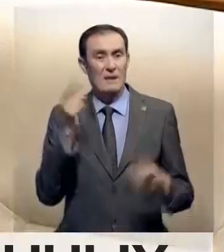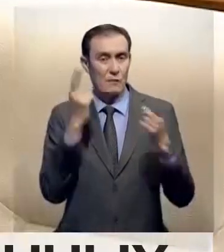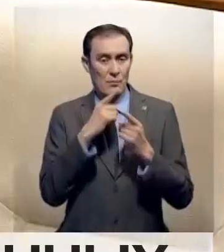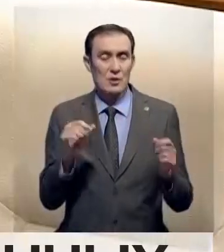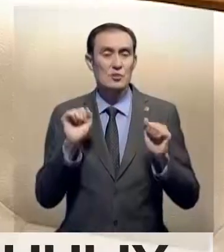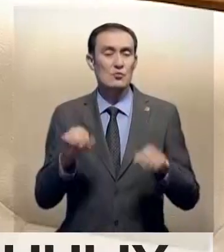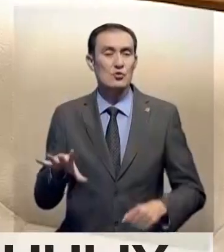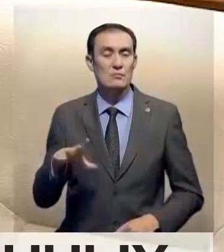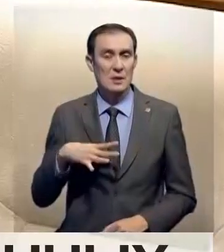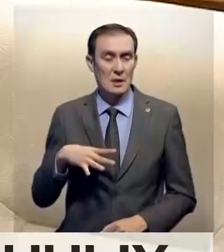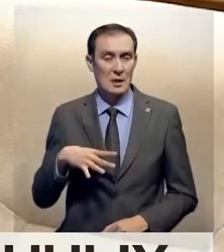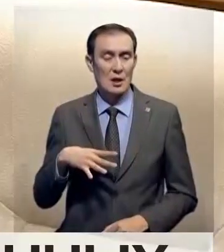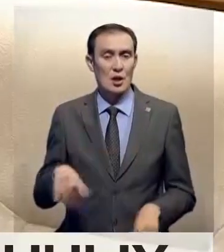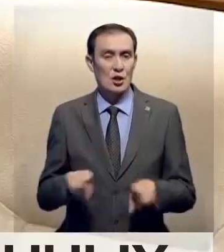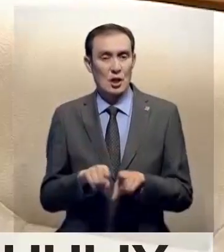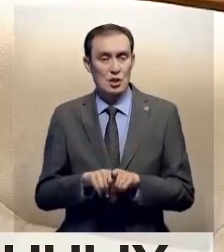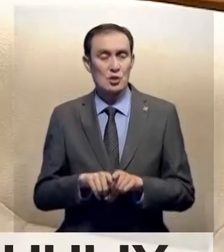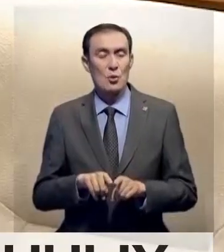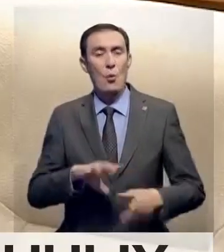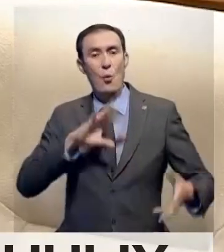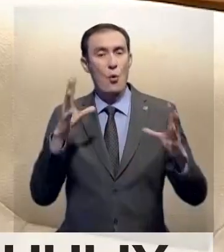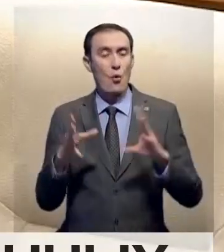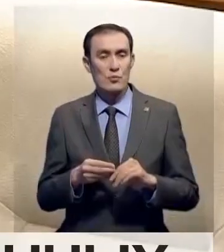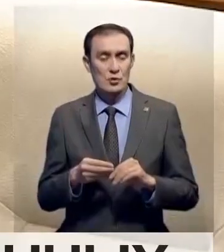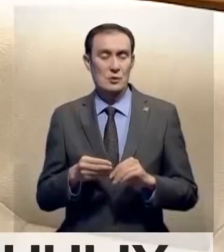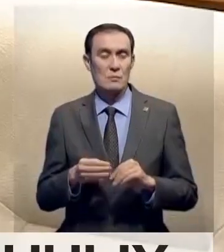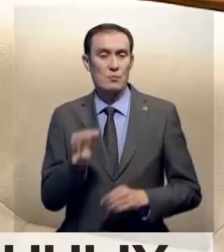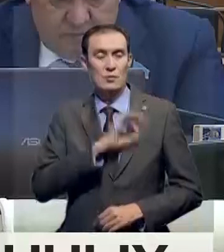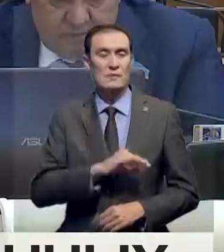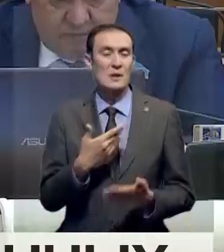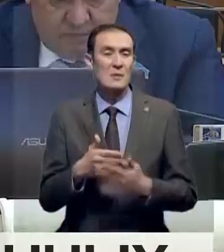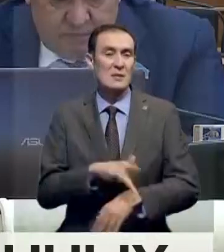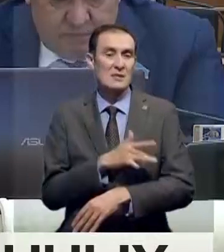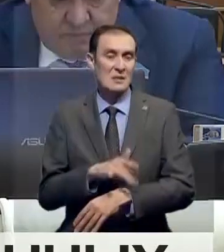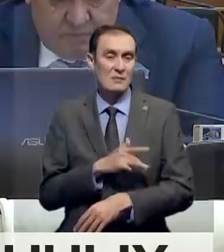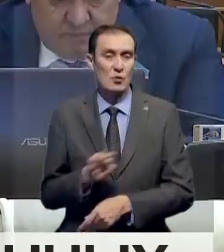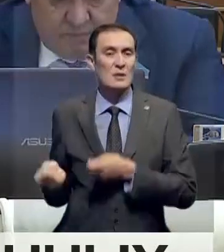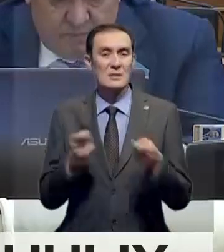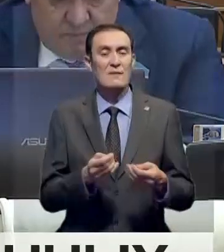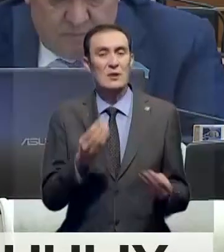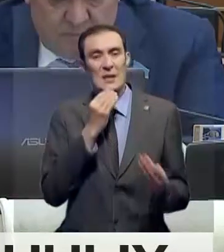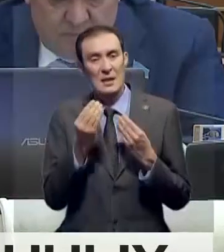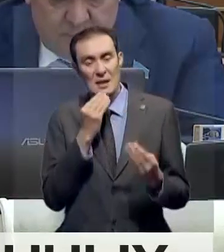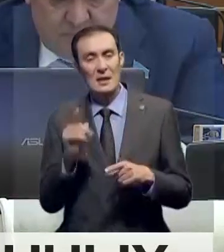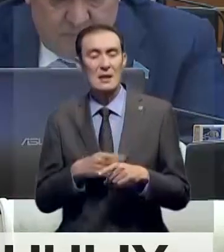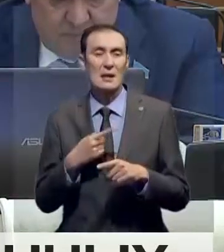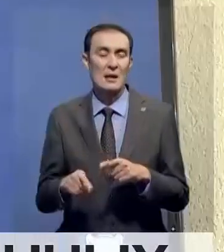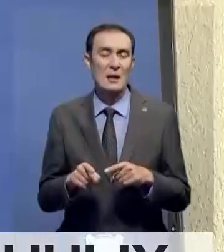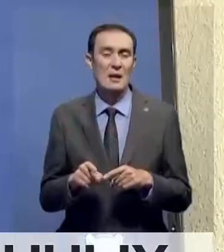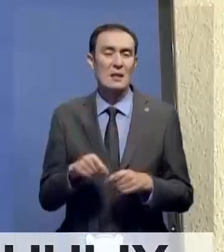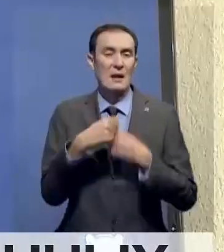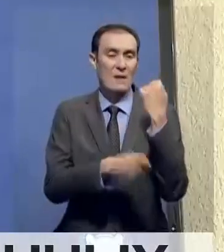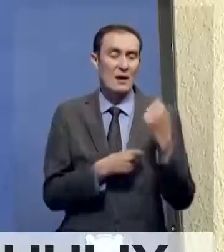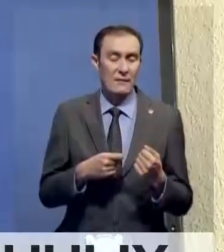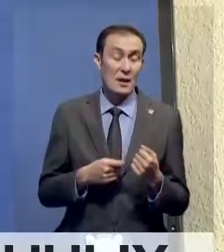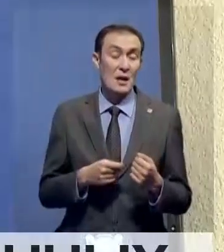она может быть также из общедоступных сервисов, таких, например, как сервисов по доставке еды или товаров.